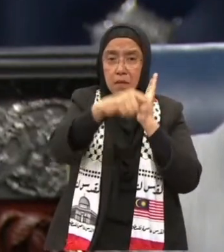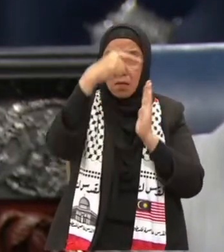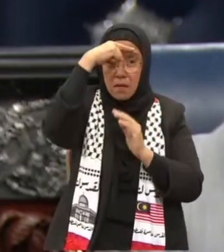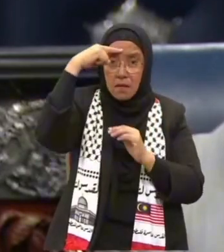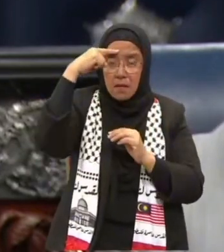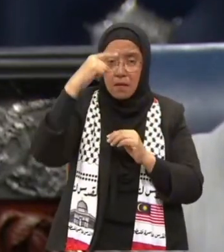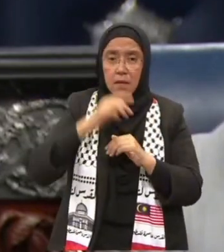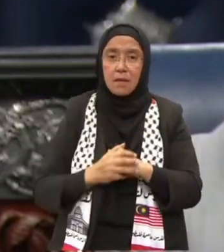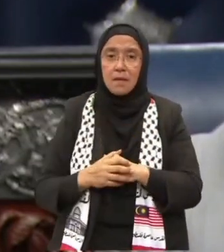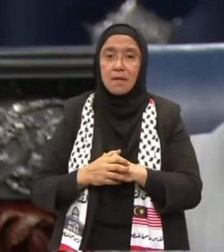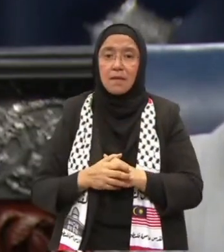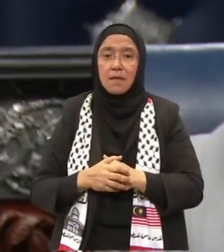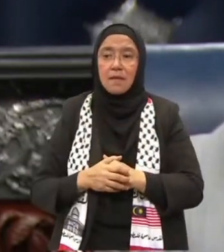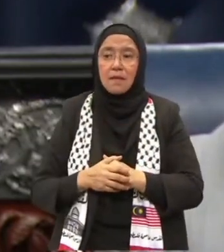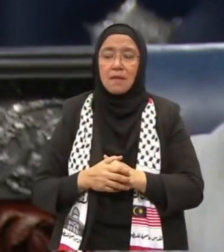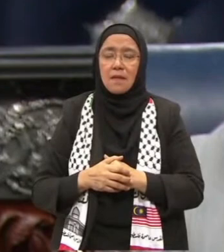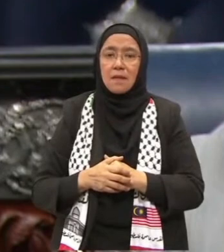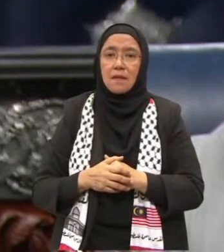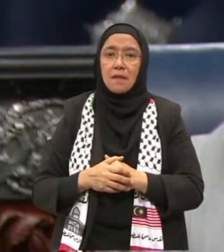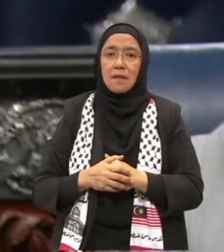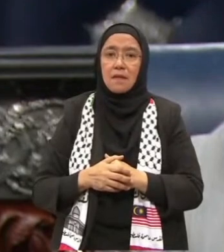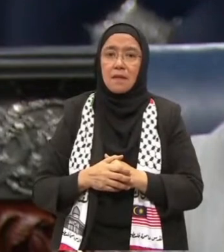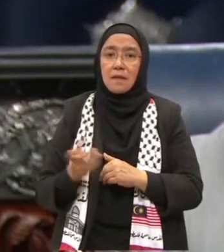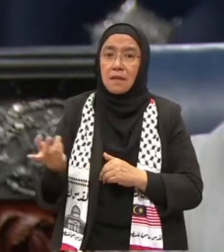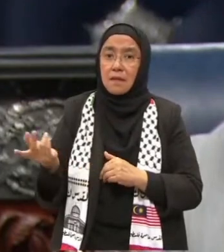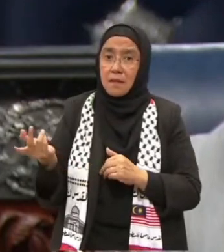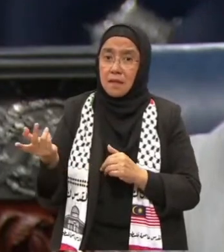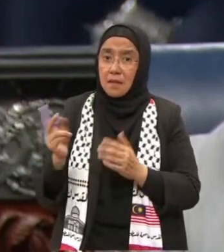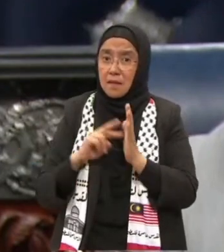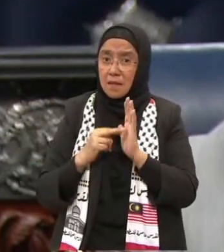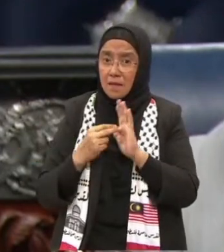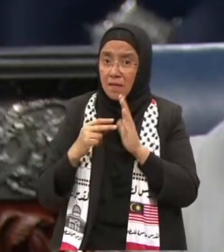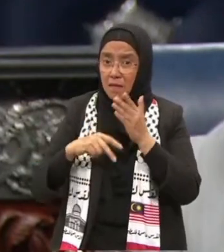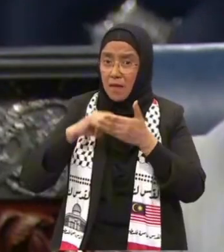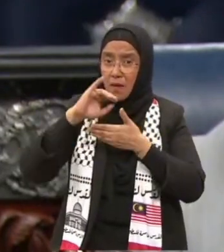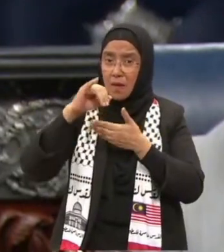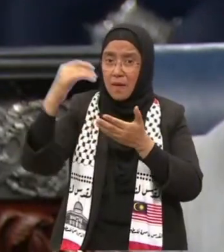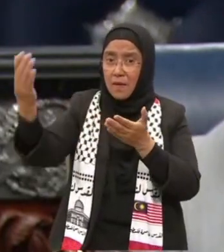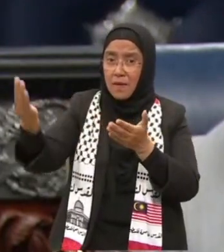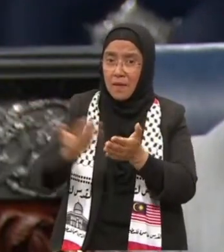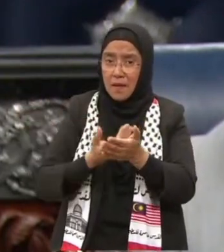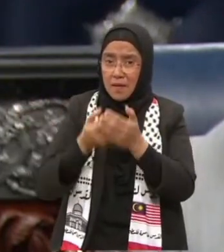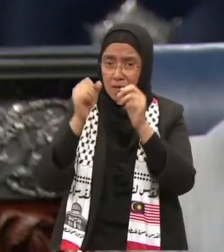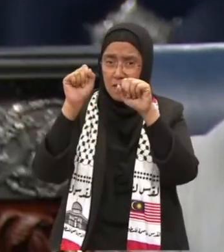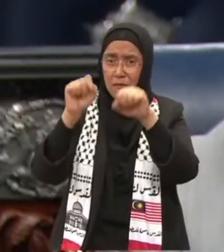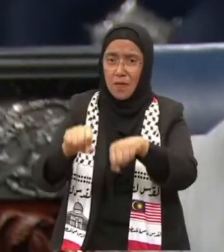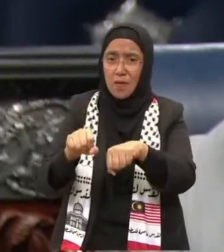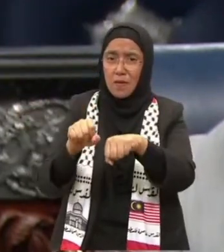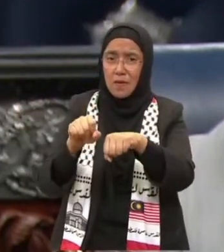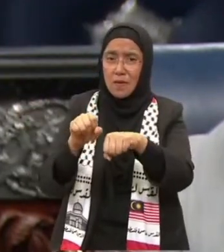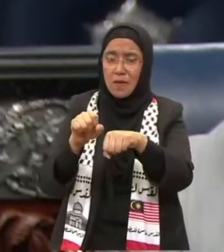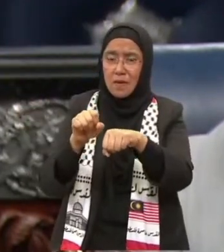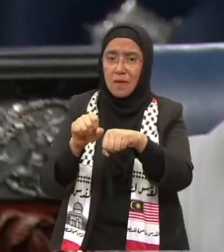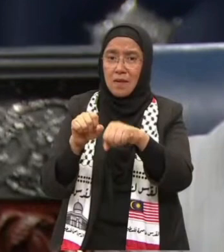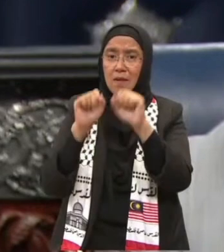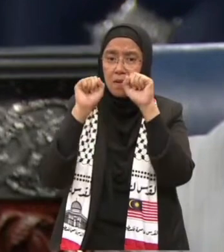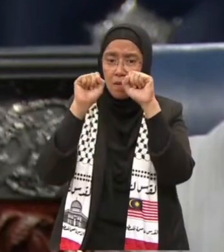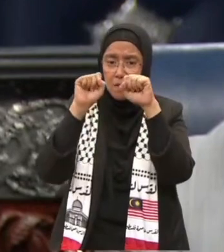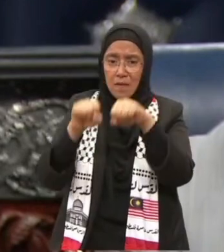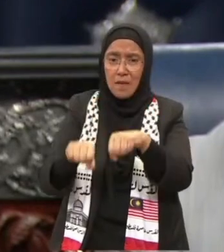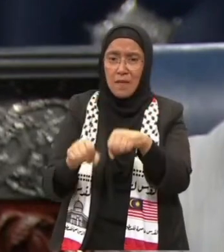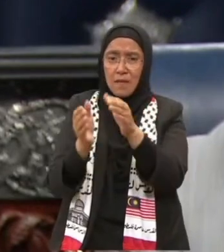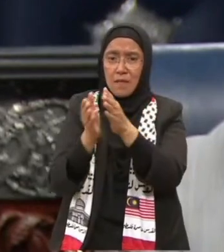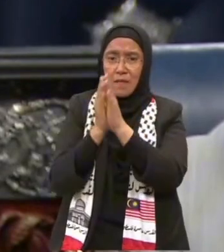pemaju yang disenarai hitam ni, adakah projek perumahan baru ni, adakah dia memohon semula dengan syarikat perumahan